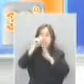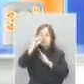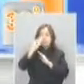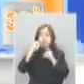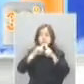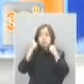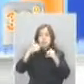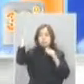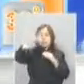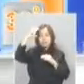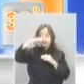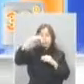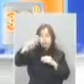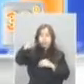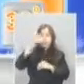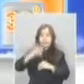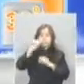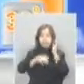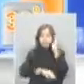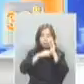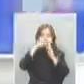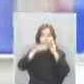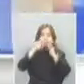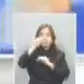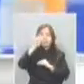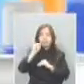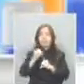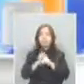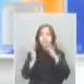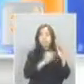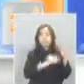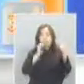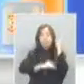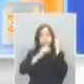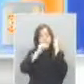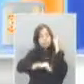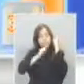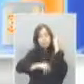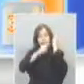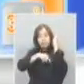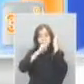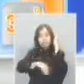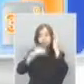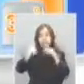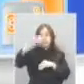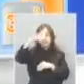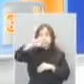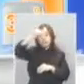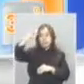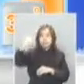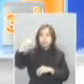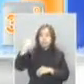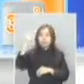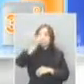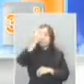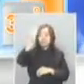บริเวณที่มฝนฟ้าขนอง คลนสูงประมาณ 2 เมตรภาคใ้มฝนฟ้าขนองเป็แงๆ 120-30 ของพ้ที่ก